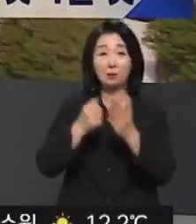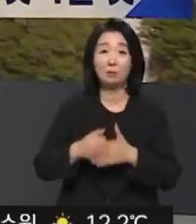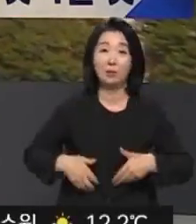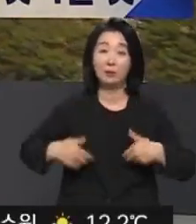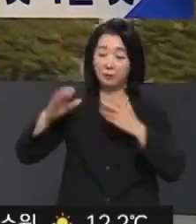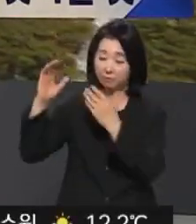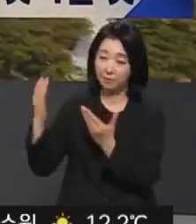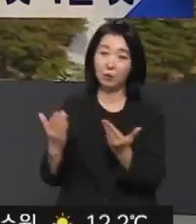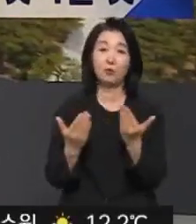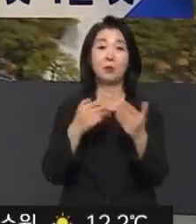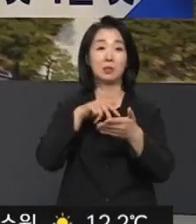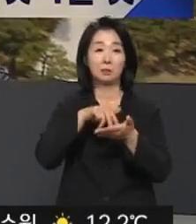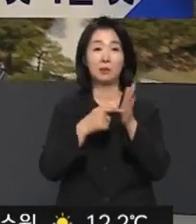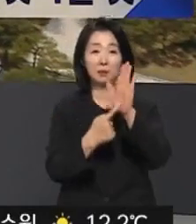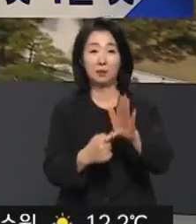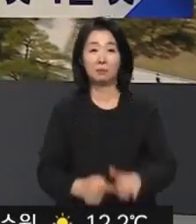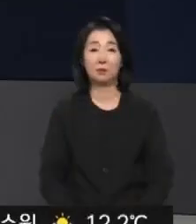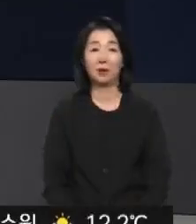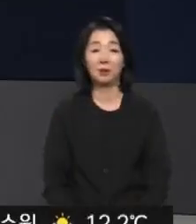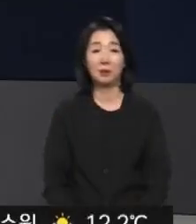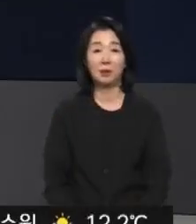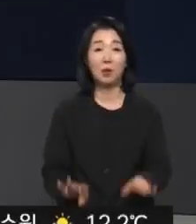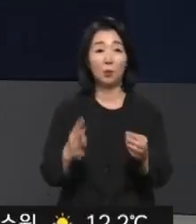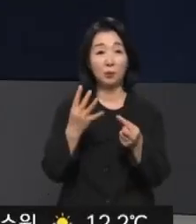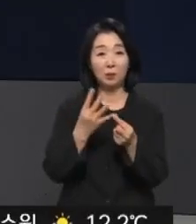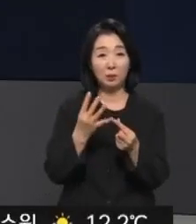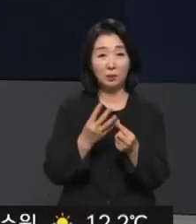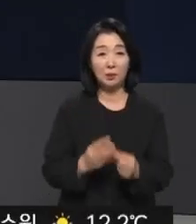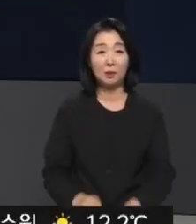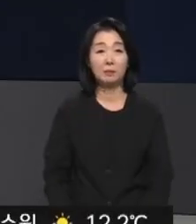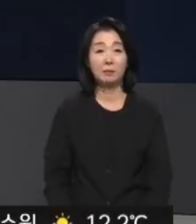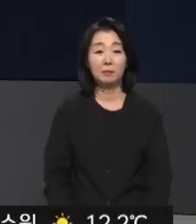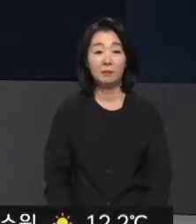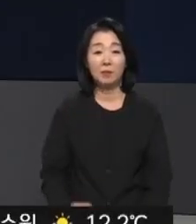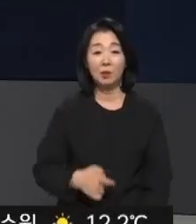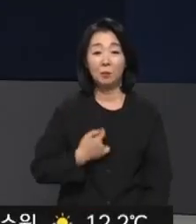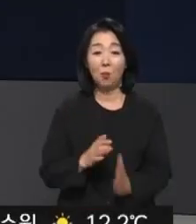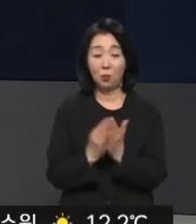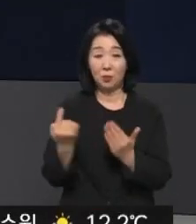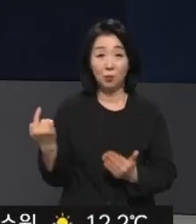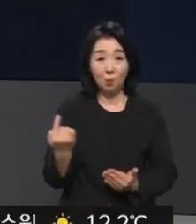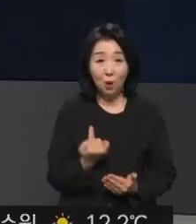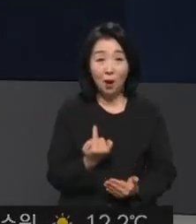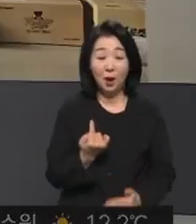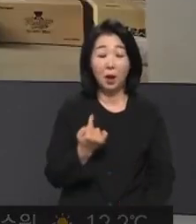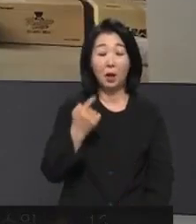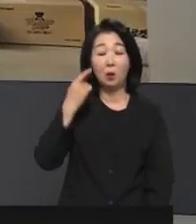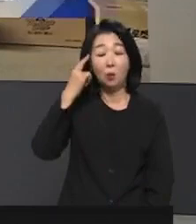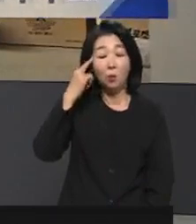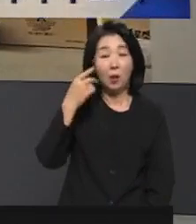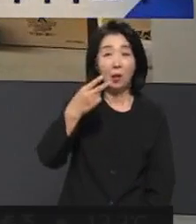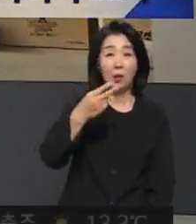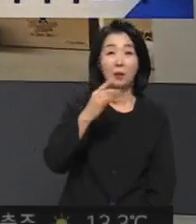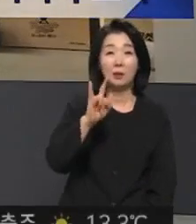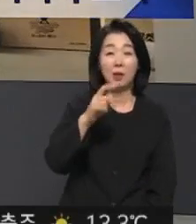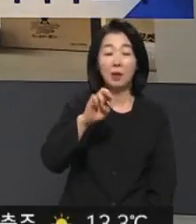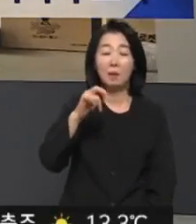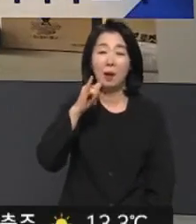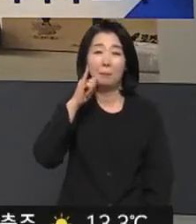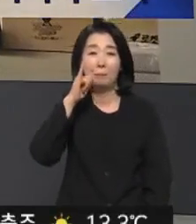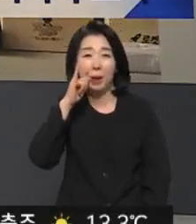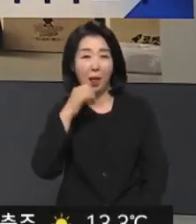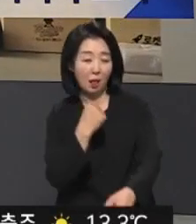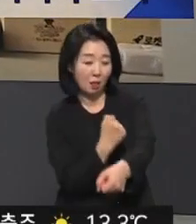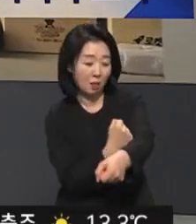따뜻하게 맞아줄 거란 입장을 내놨습니다. 네, 오늘의 네 번째 픽은 본인 등판입니다. 대마와 프로포폴, 코카인 등